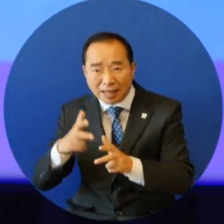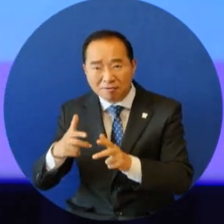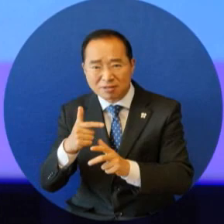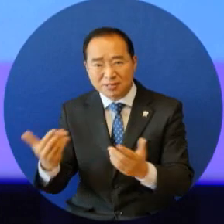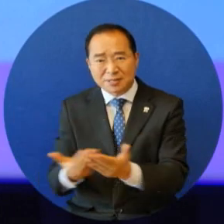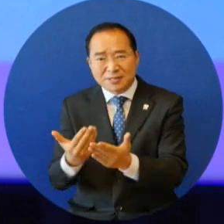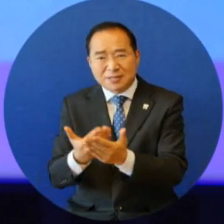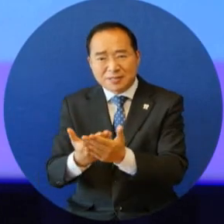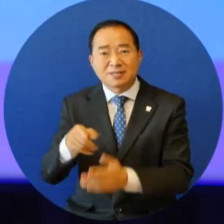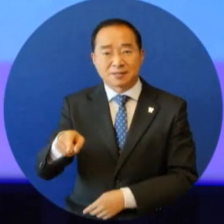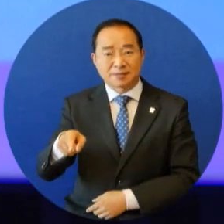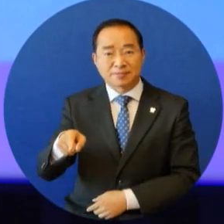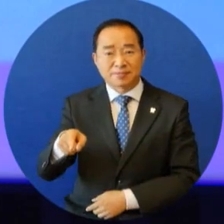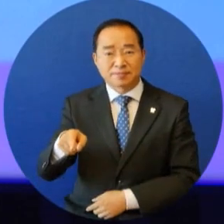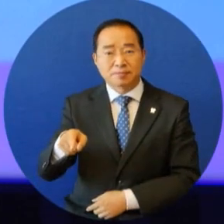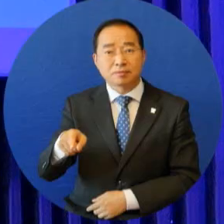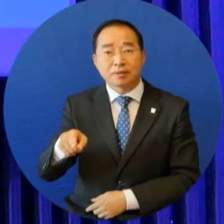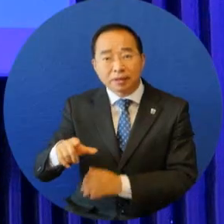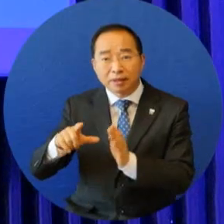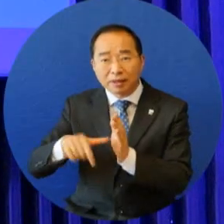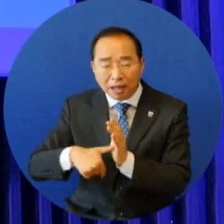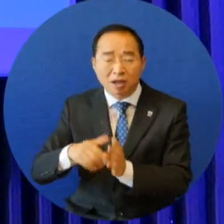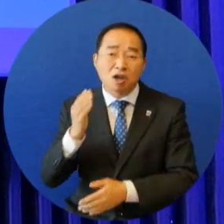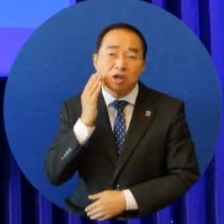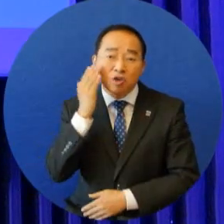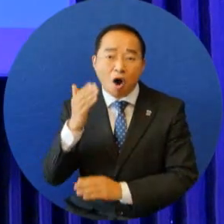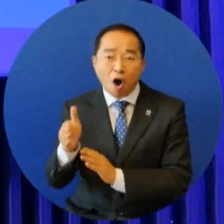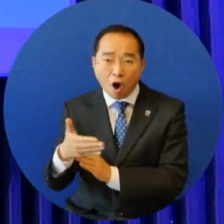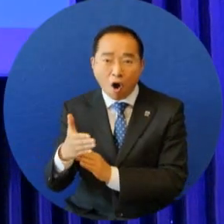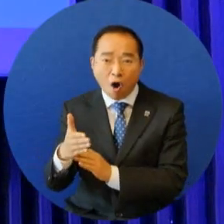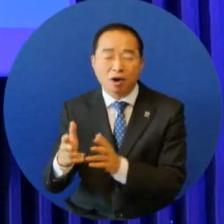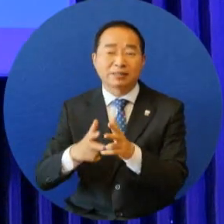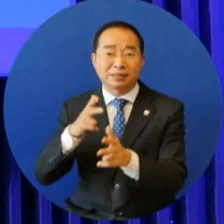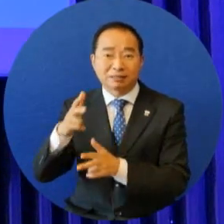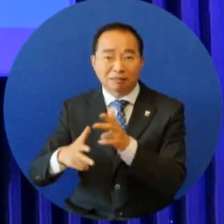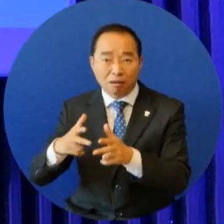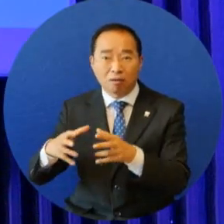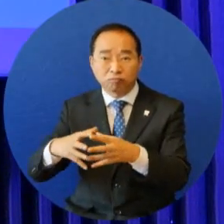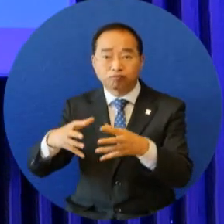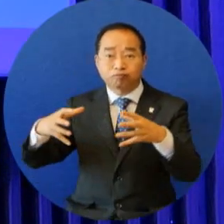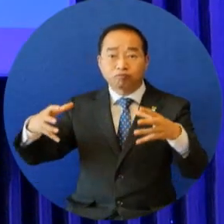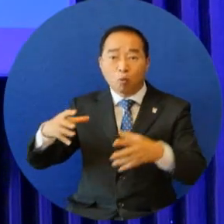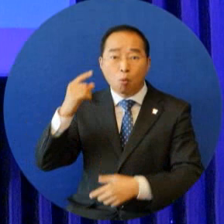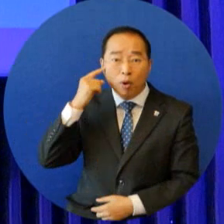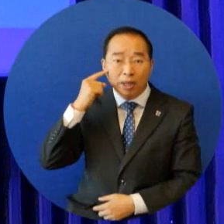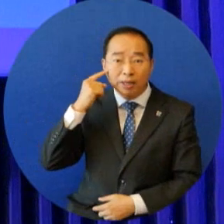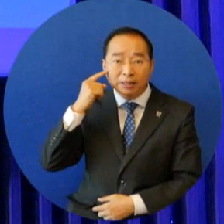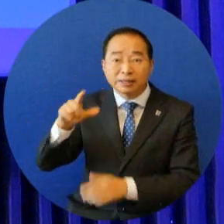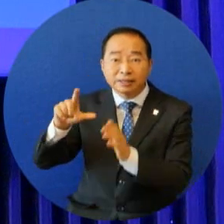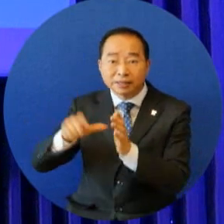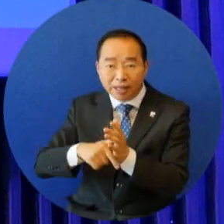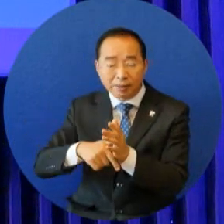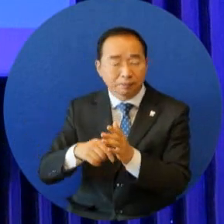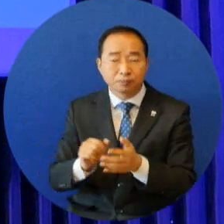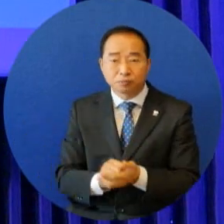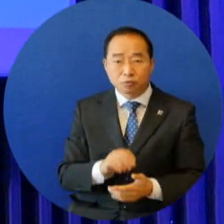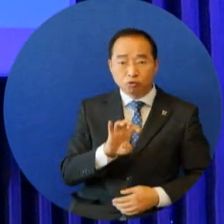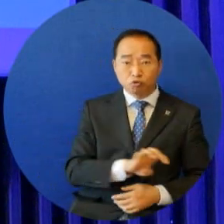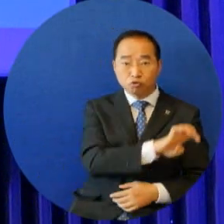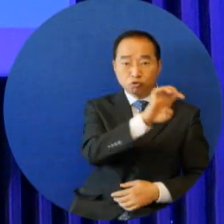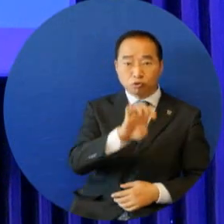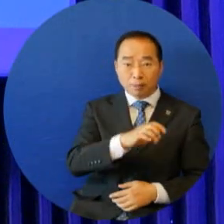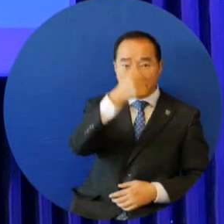산업을 굉장히 키우기 시작합니다. 그런데 이렇게 청어 산업이 클 수 있었던 게 당시 유럽의